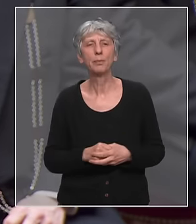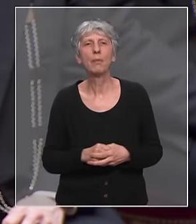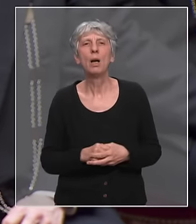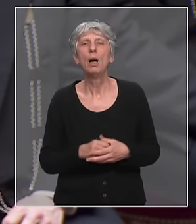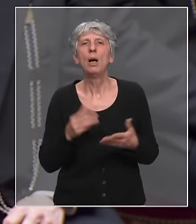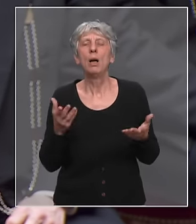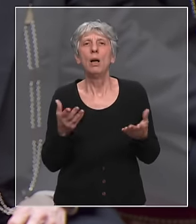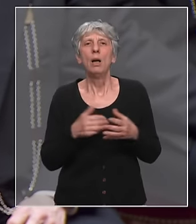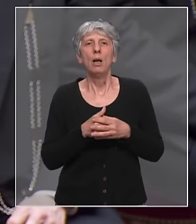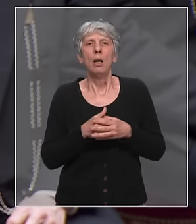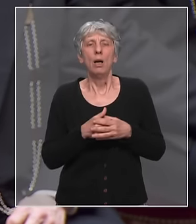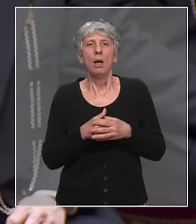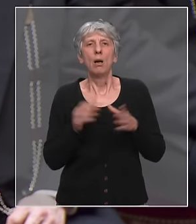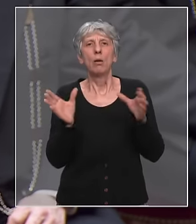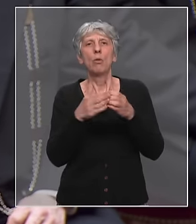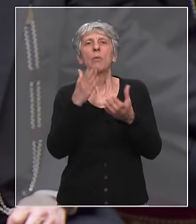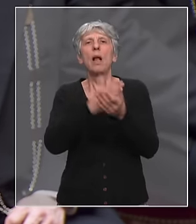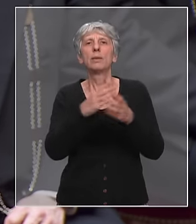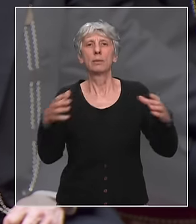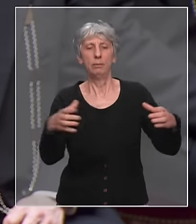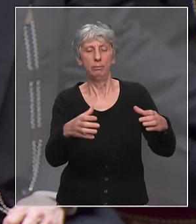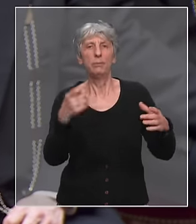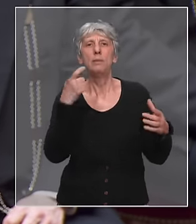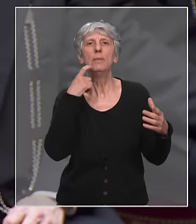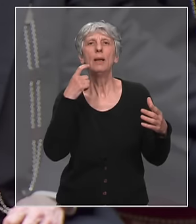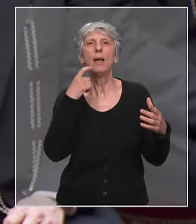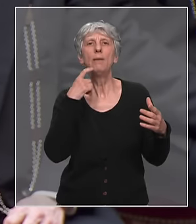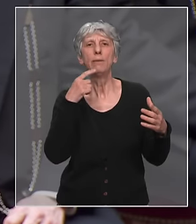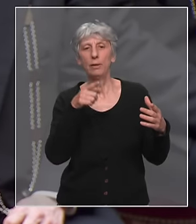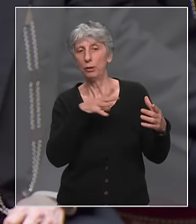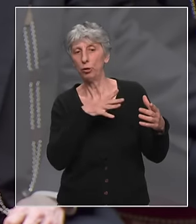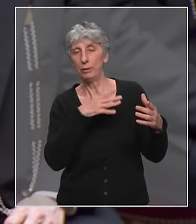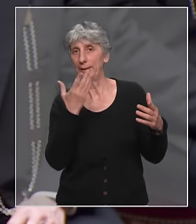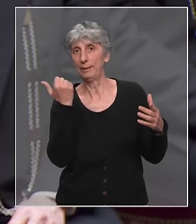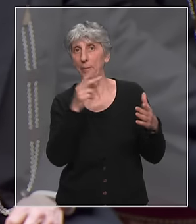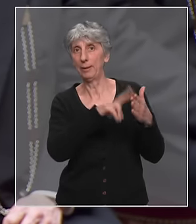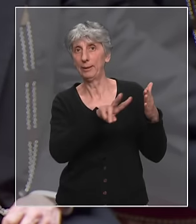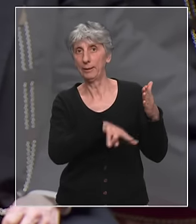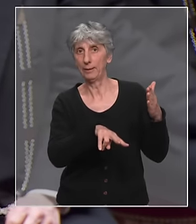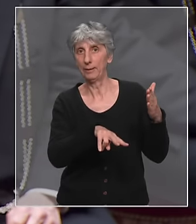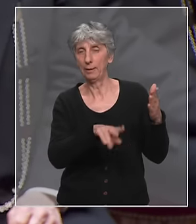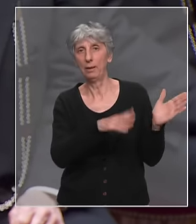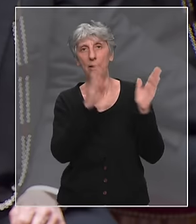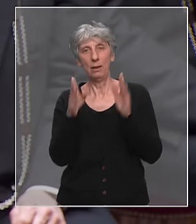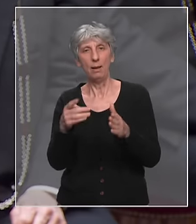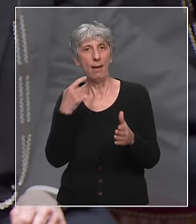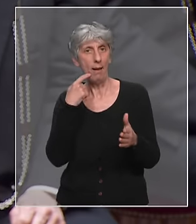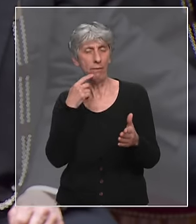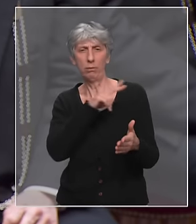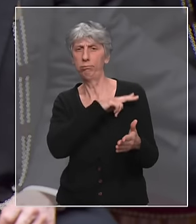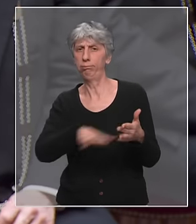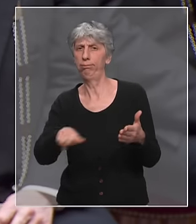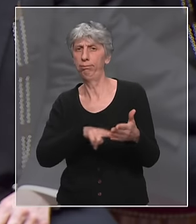vous avez au sein d'un même groupe classe des élèves qui ne savent pas lire et des élèves qui lisent